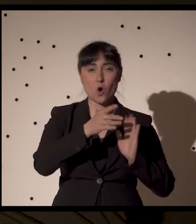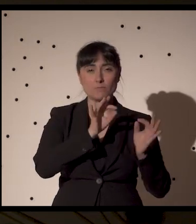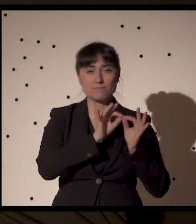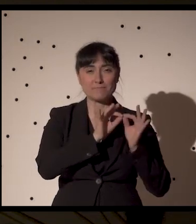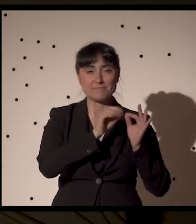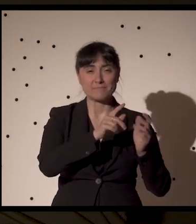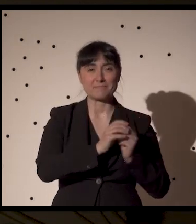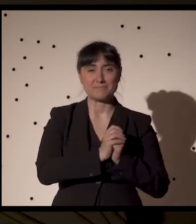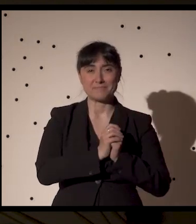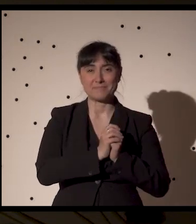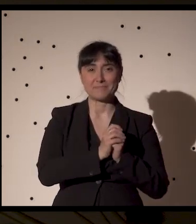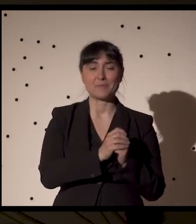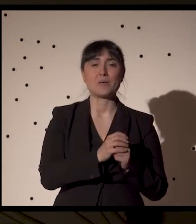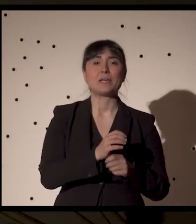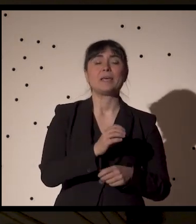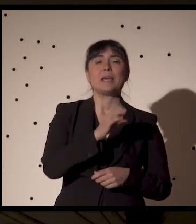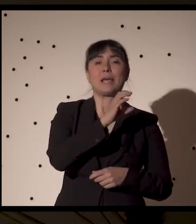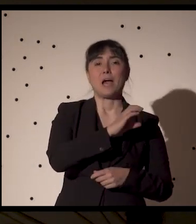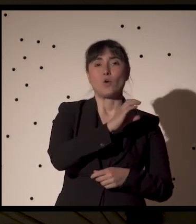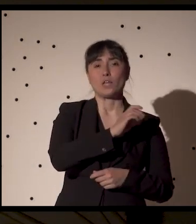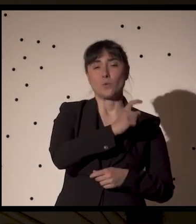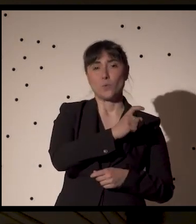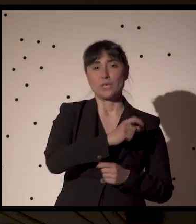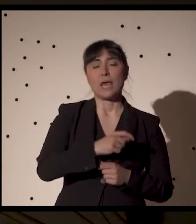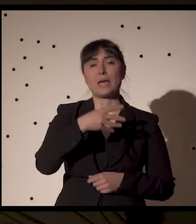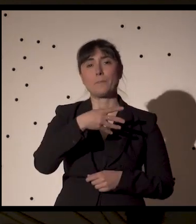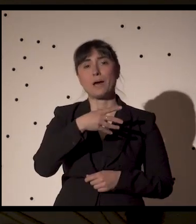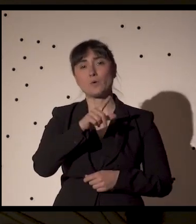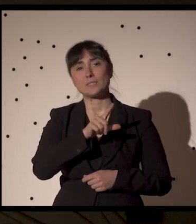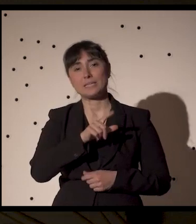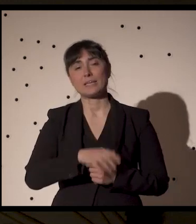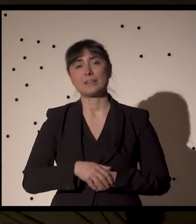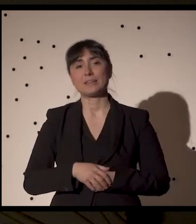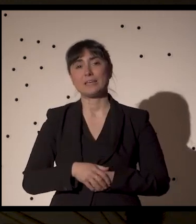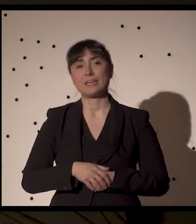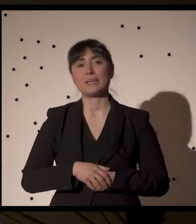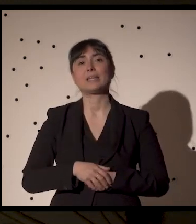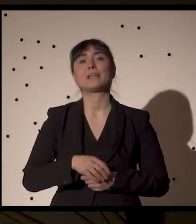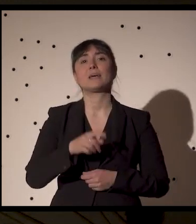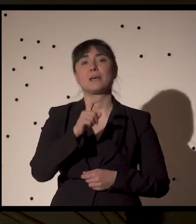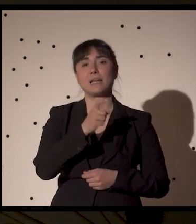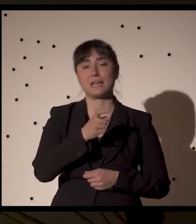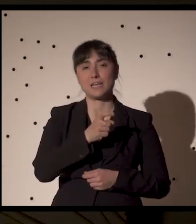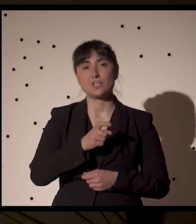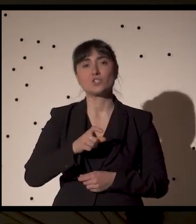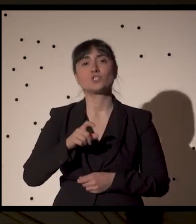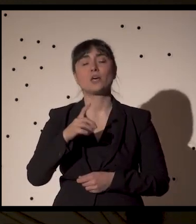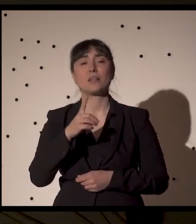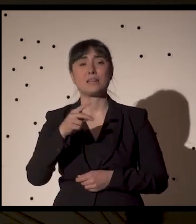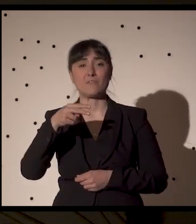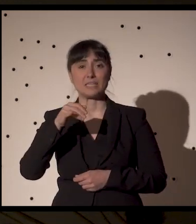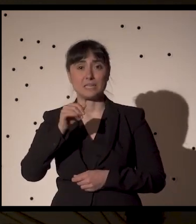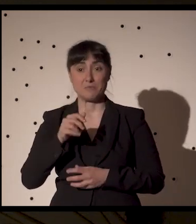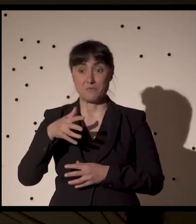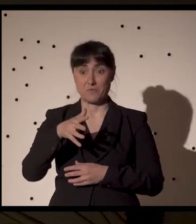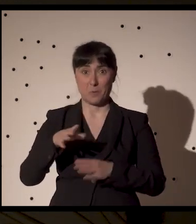sono carolingia languin Christian giaitaiz Markus lendin Ti auguro Rodriguez Davide Enia che tra l'altro sarà in scena tra